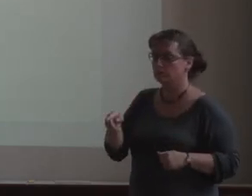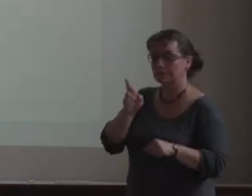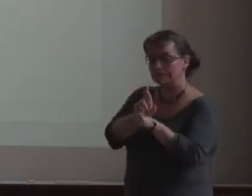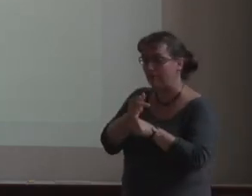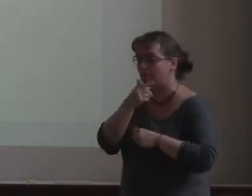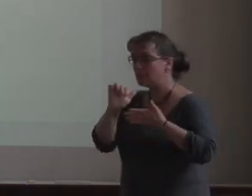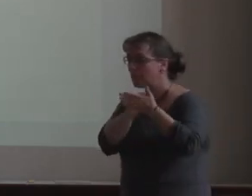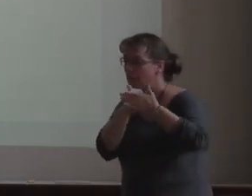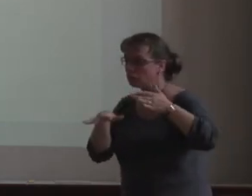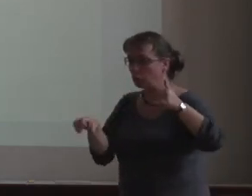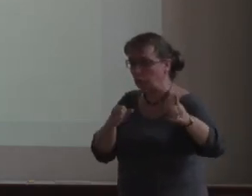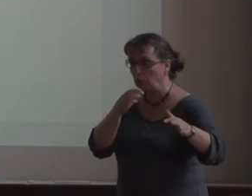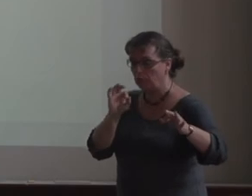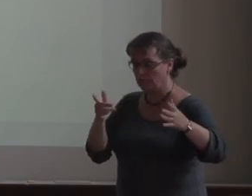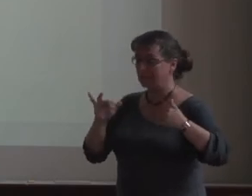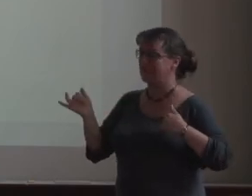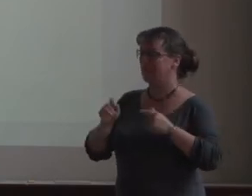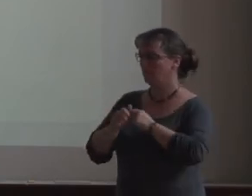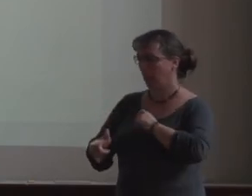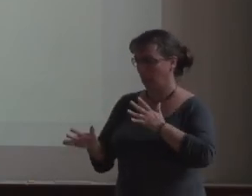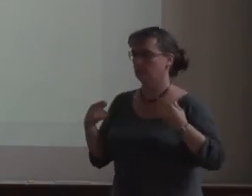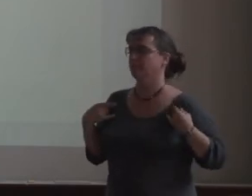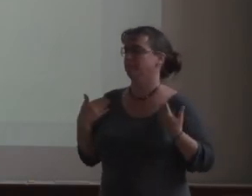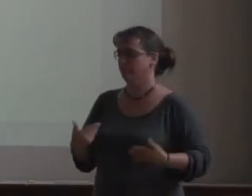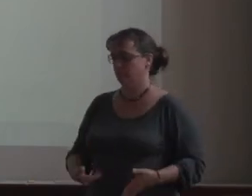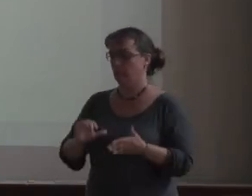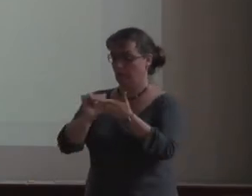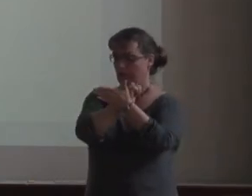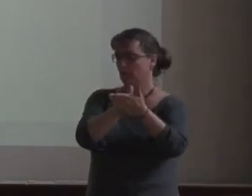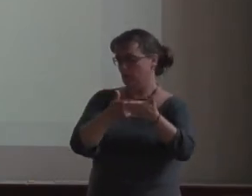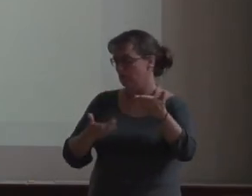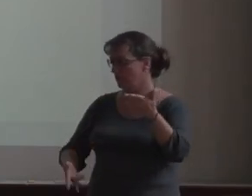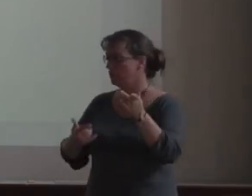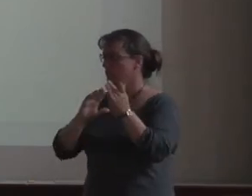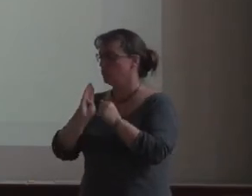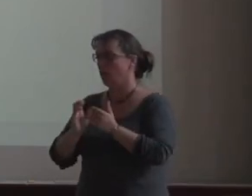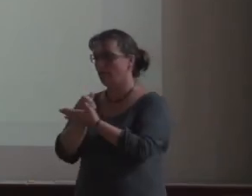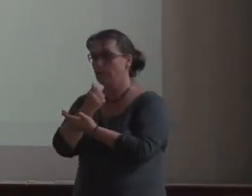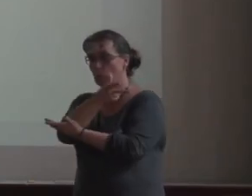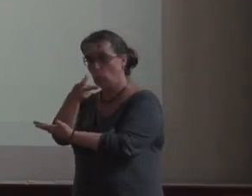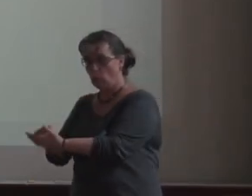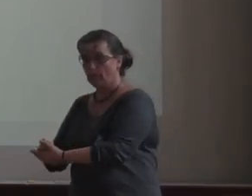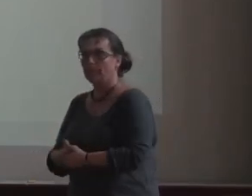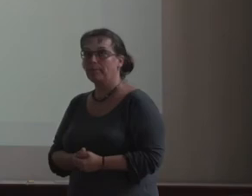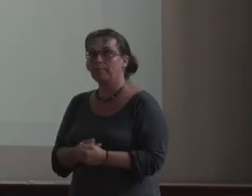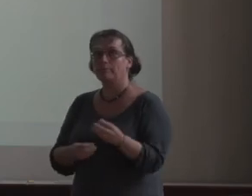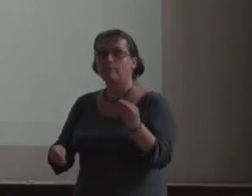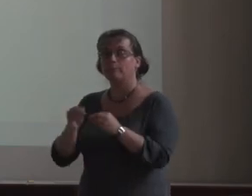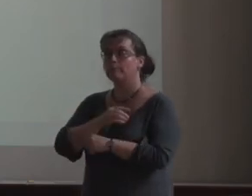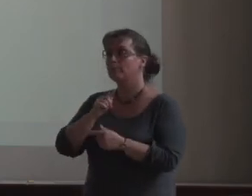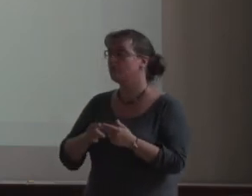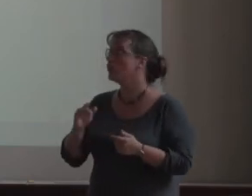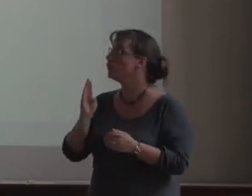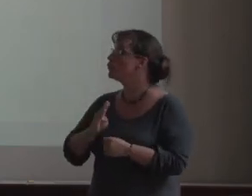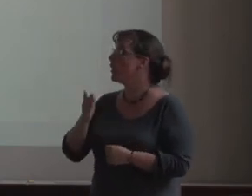utilisent le service. Il va aussi avoir besoin de contrôler le verrouillage